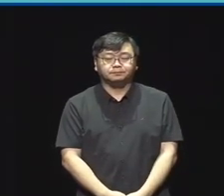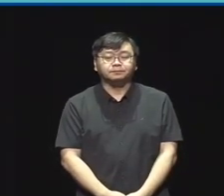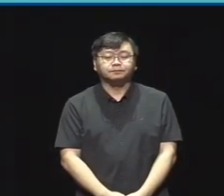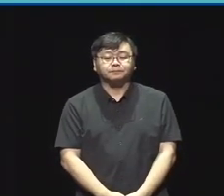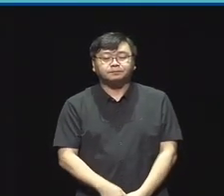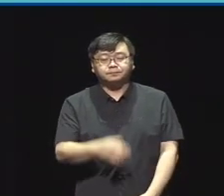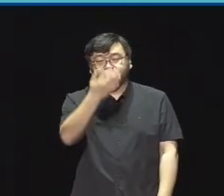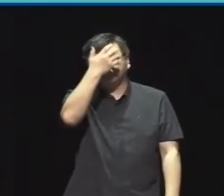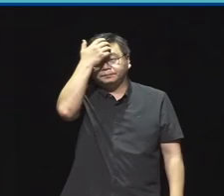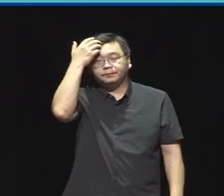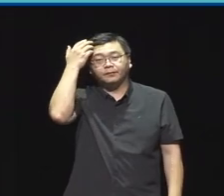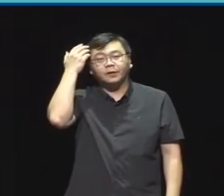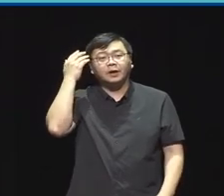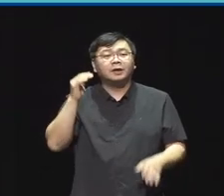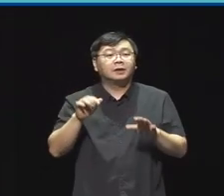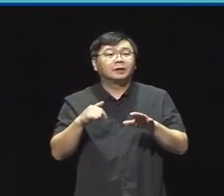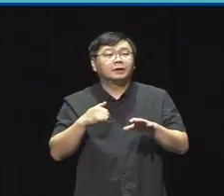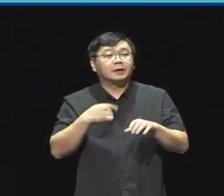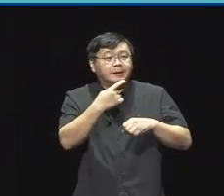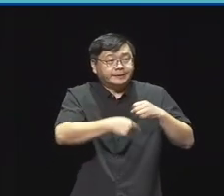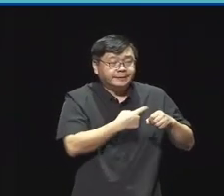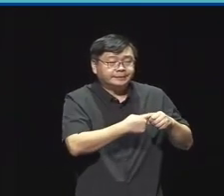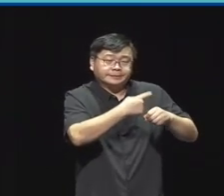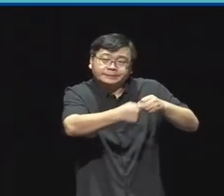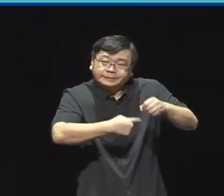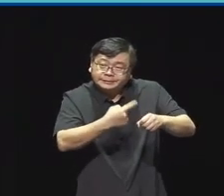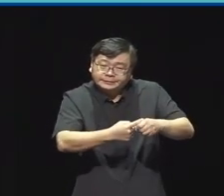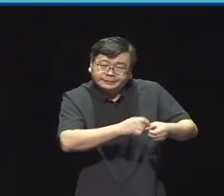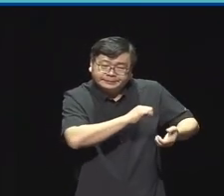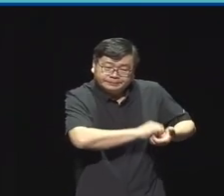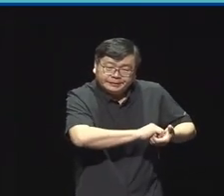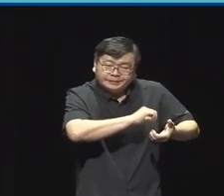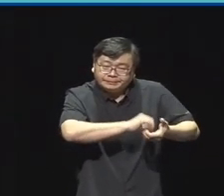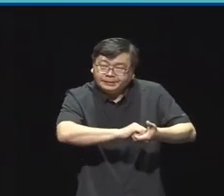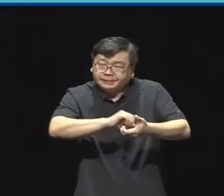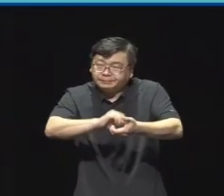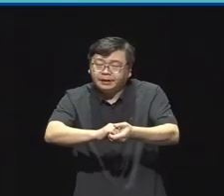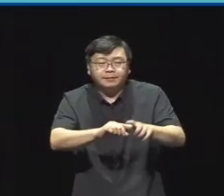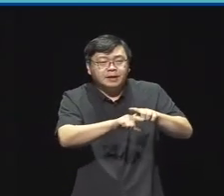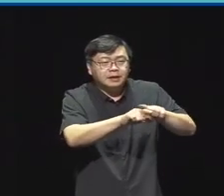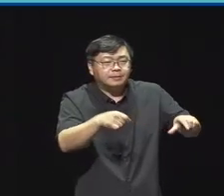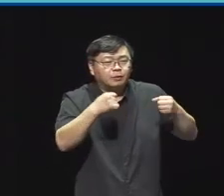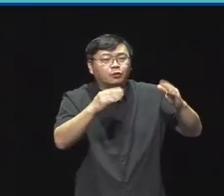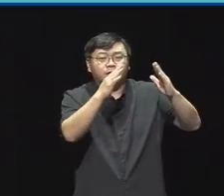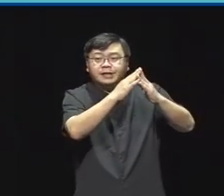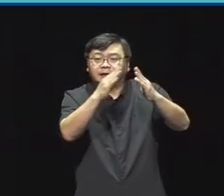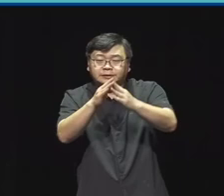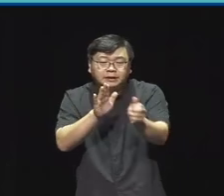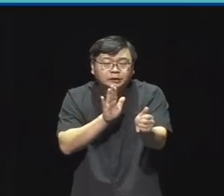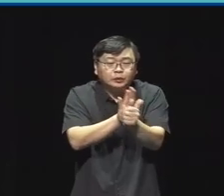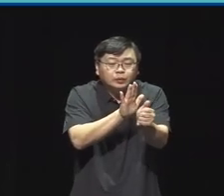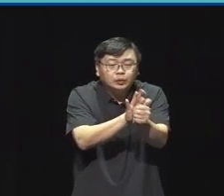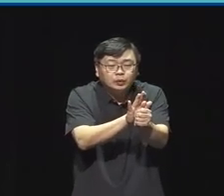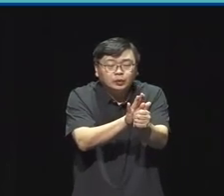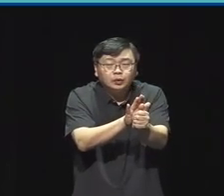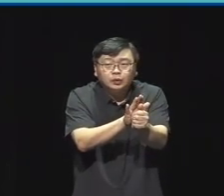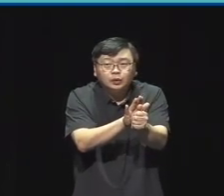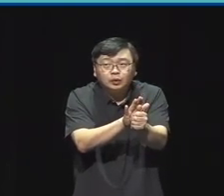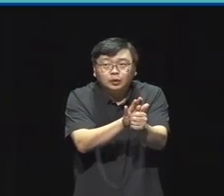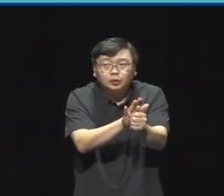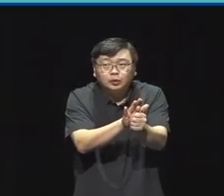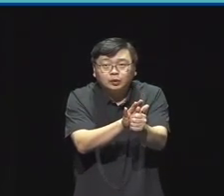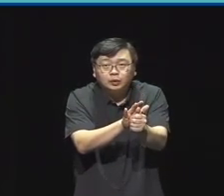네 저희가 매년 또 민간 공연장 활성화 지원사업이라고 해서 여러분들 잘 아시는 대관료 지원사업들을